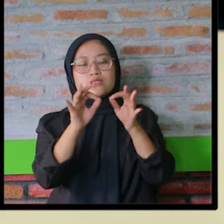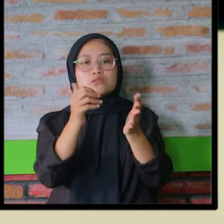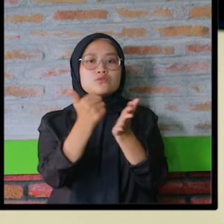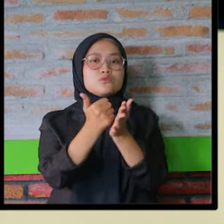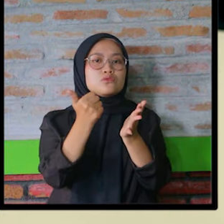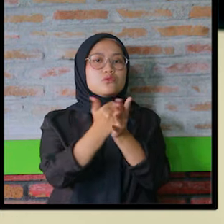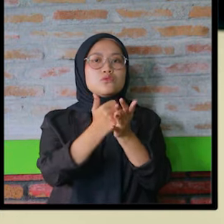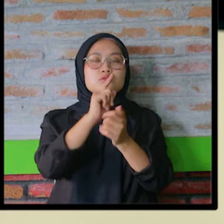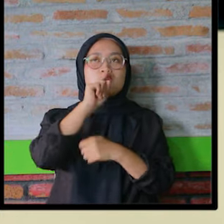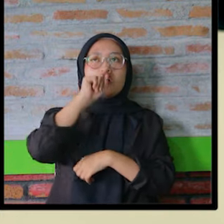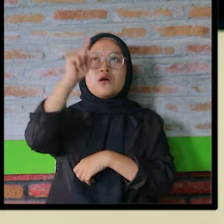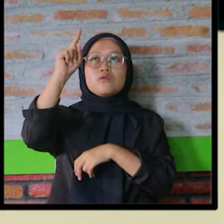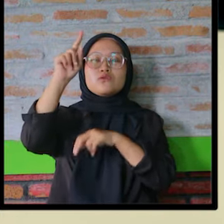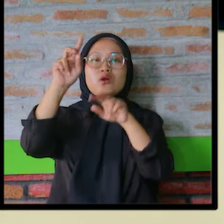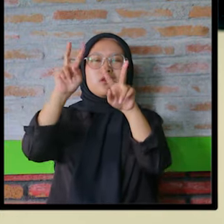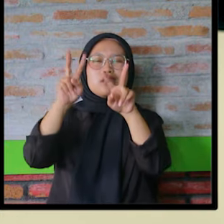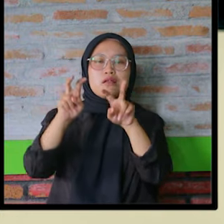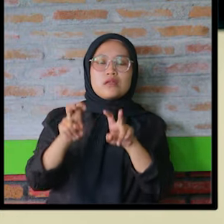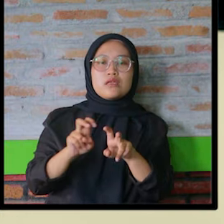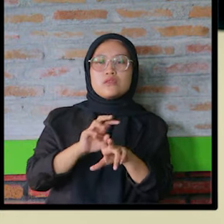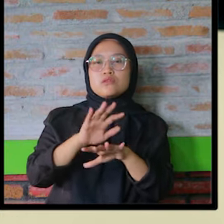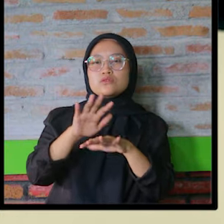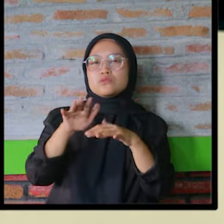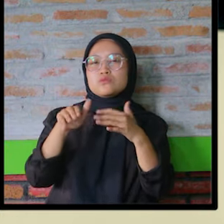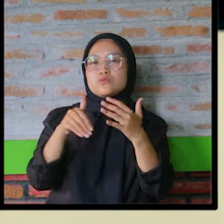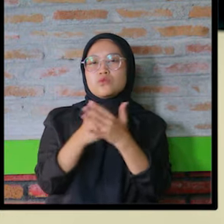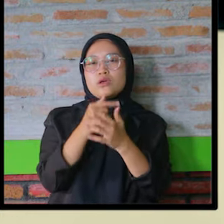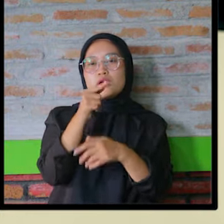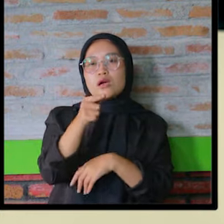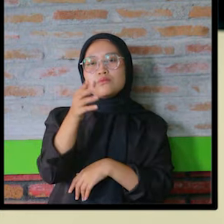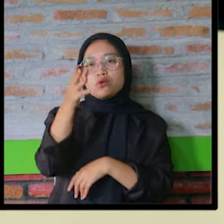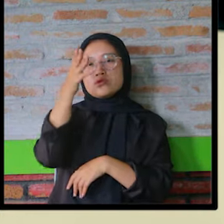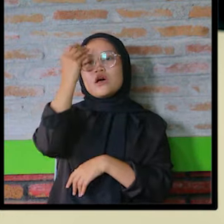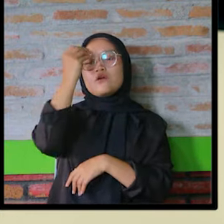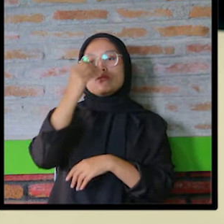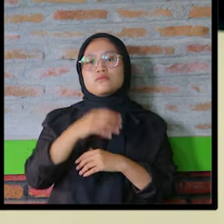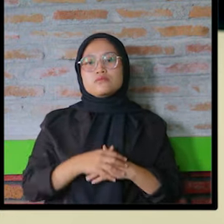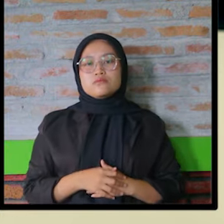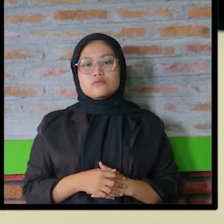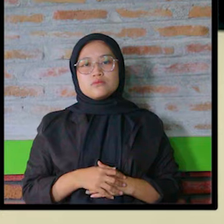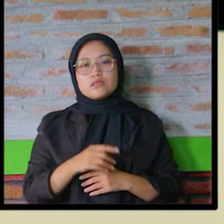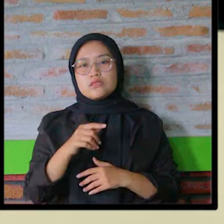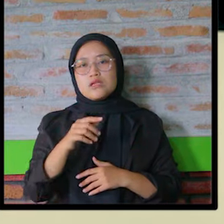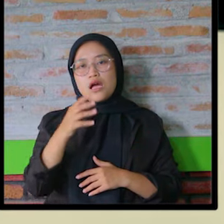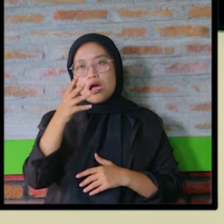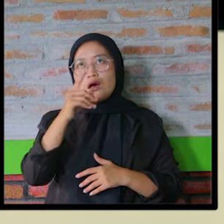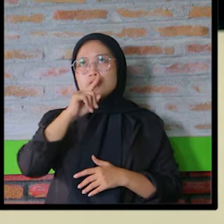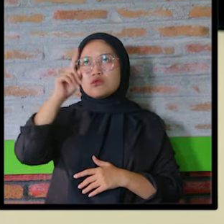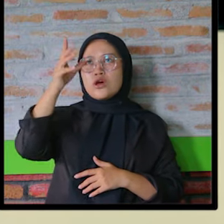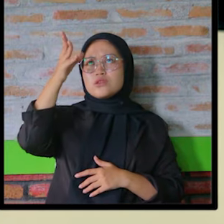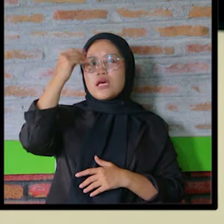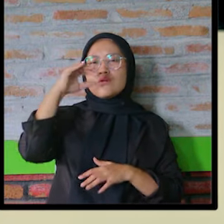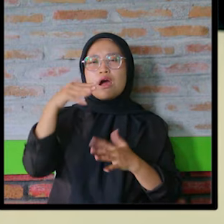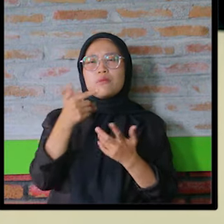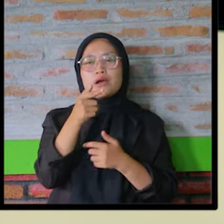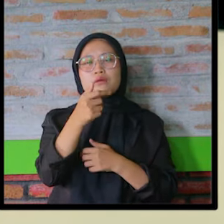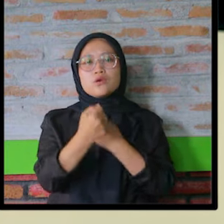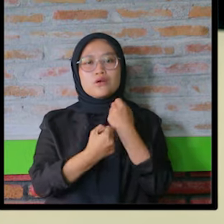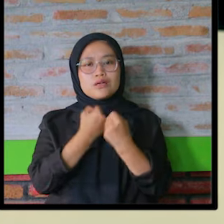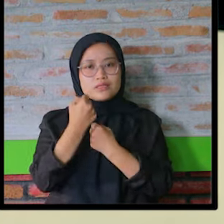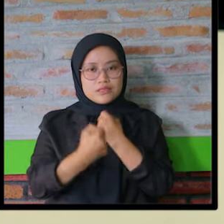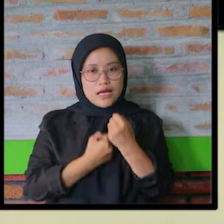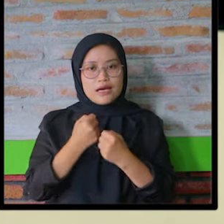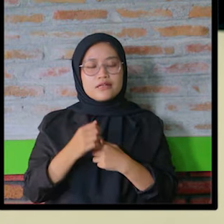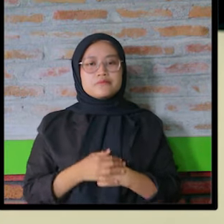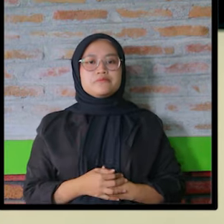teliti terhadap segala apa yang kamu kerjakan jadi kunu qamina bilqisti suuhada